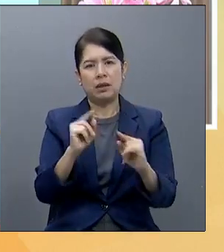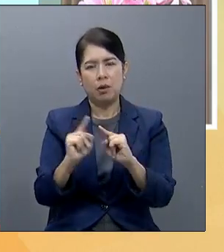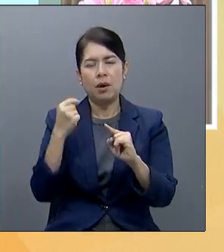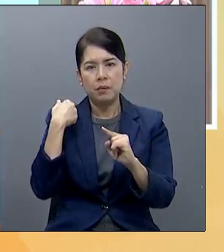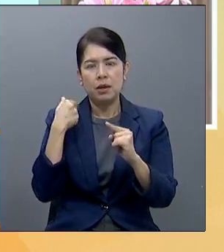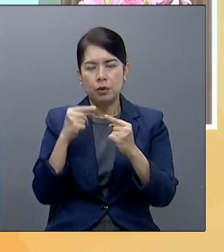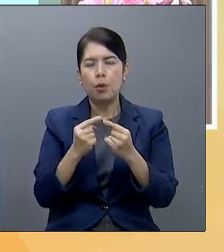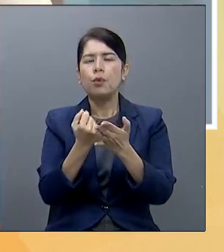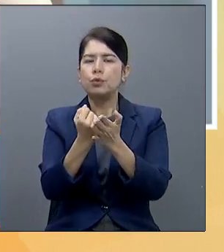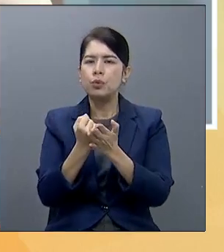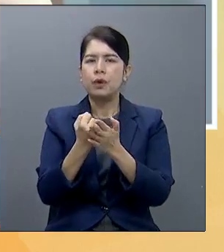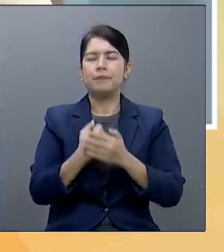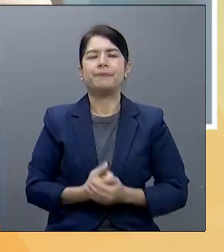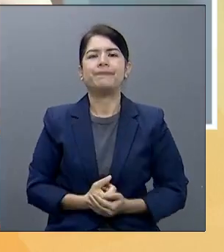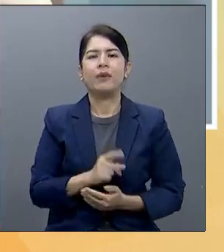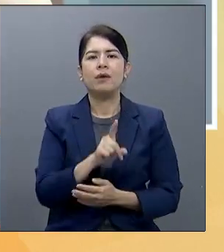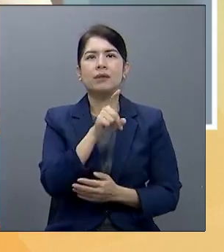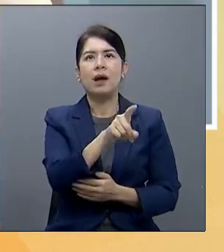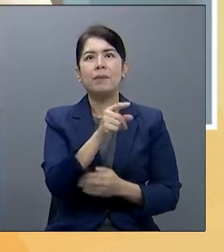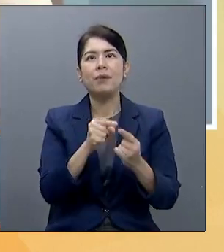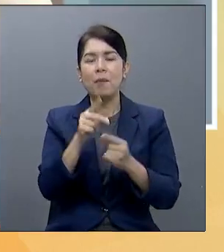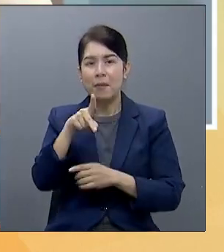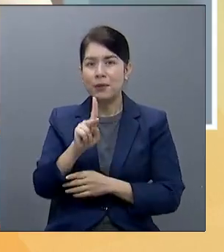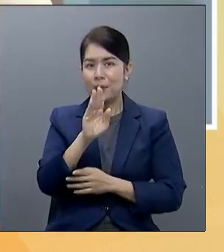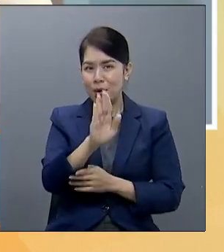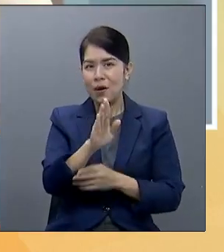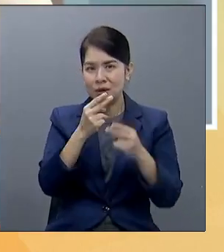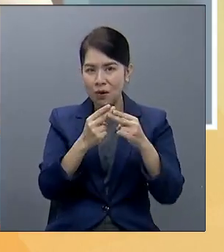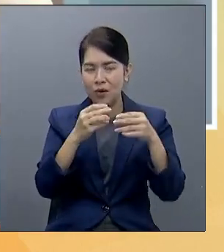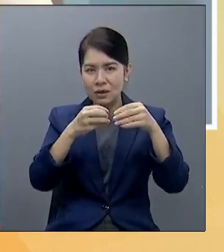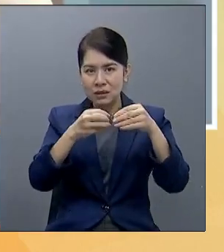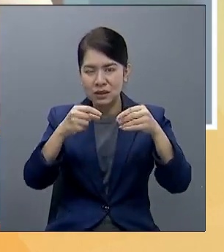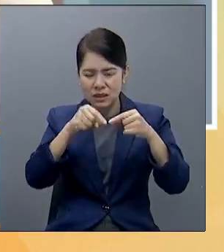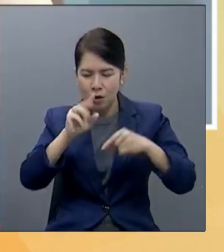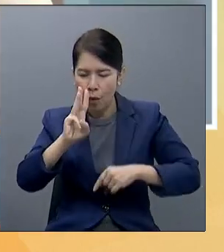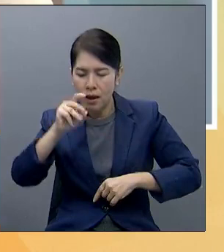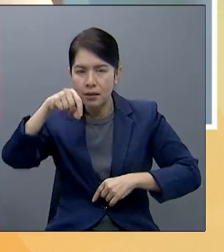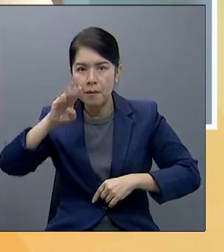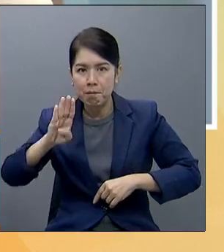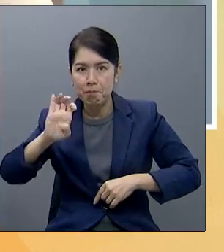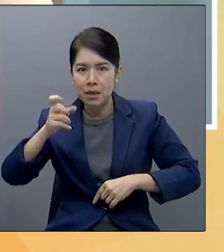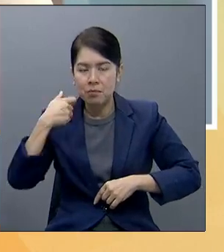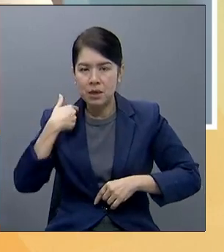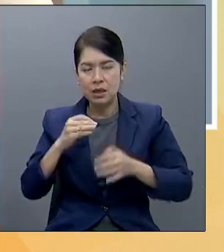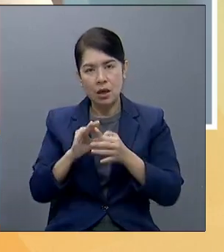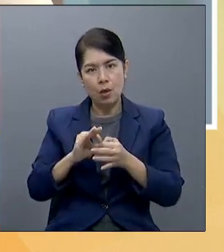าจจะช่วยตรงนั้นได้อยู ่ทีนี้อาจารย์เบียร์ครับประโยชน์ของวาซาบิเนี่ยมีประโยชน์ในมิติเรื่องสุขภาพอื่นๆด้วยไห